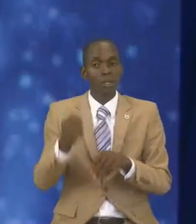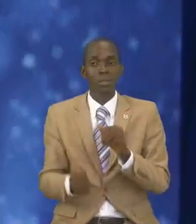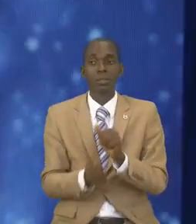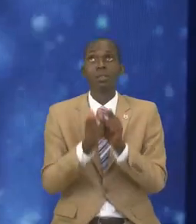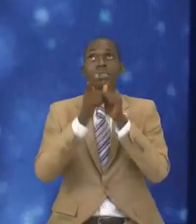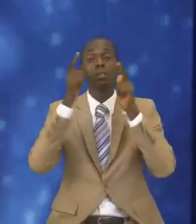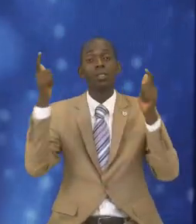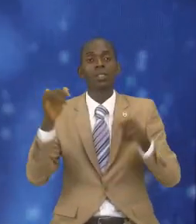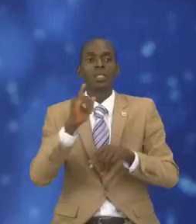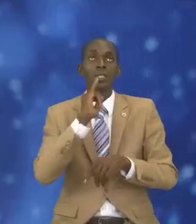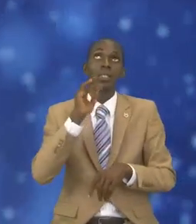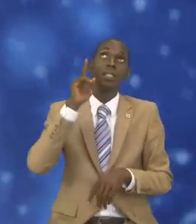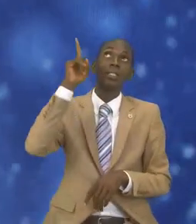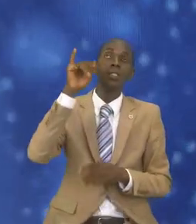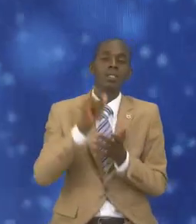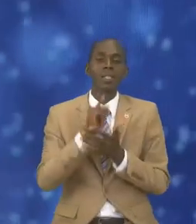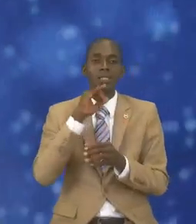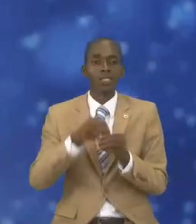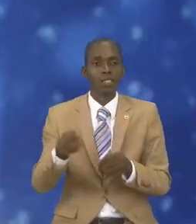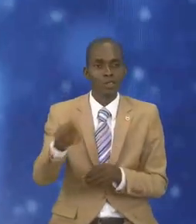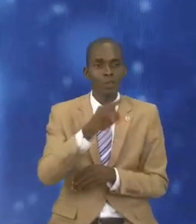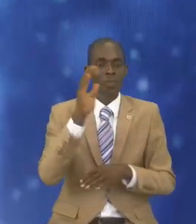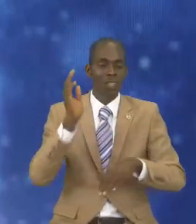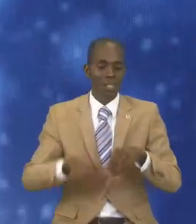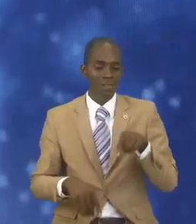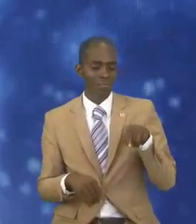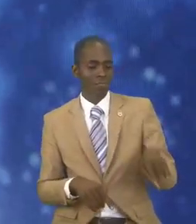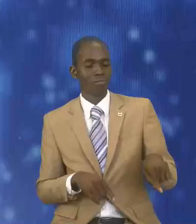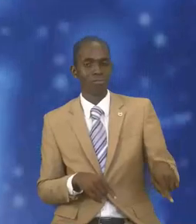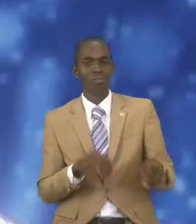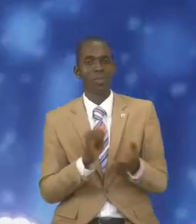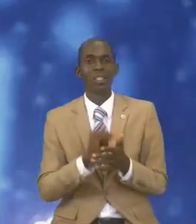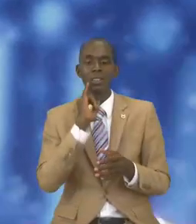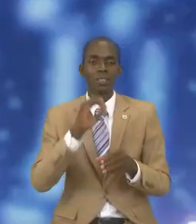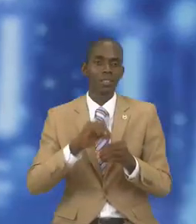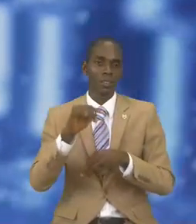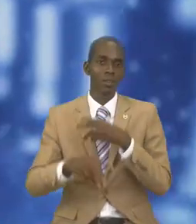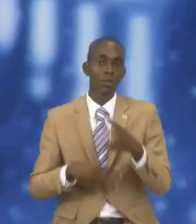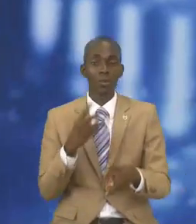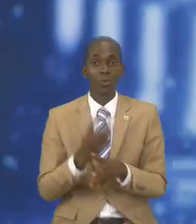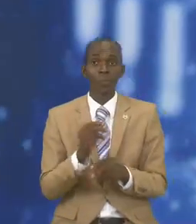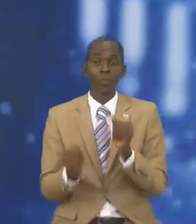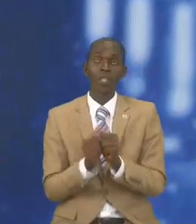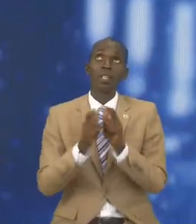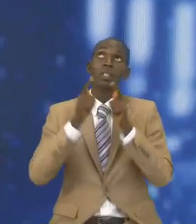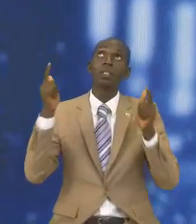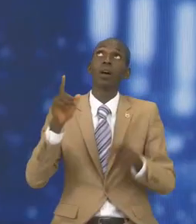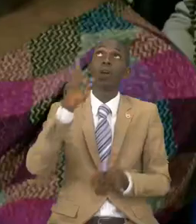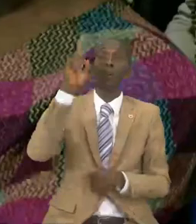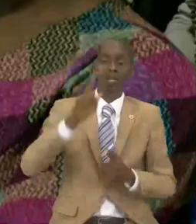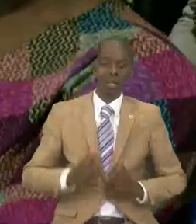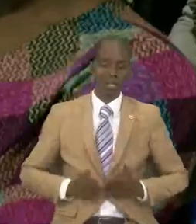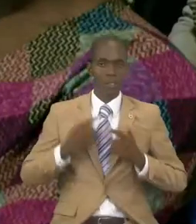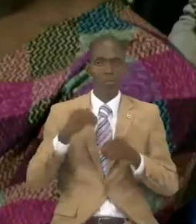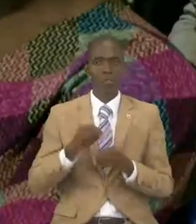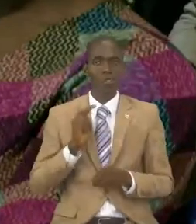vous est plus grand que celui qui est dans le monde. Le plus grand vit au-dedans